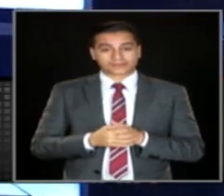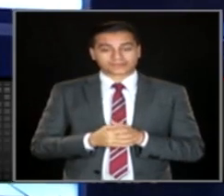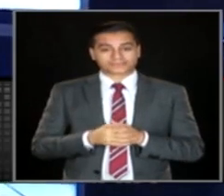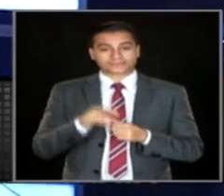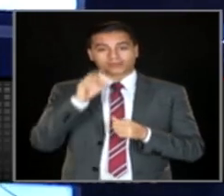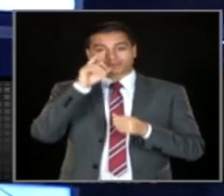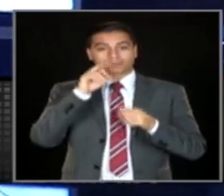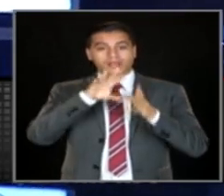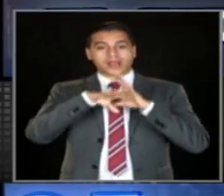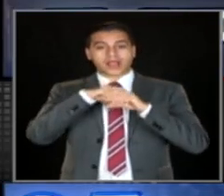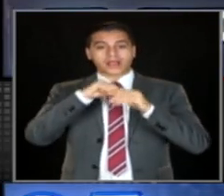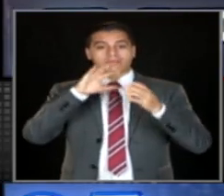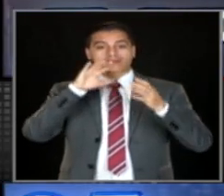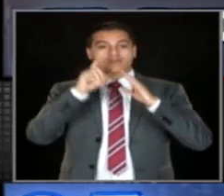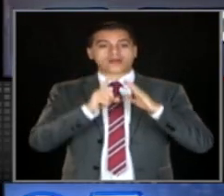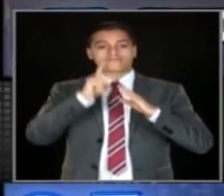انطلقت المهمة